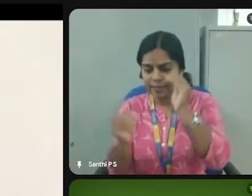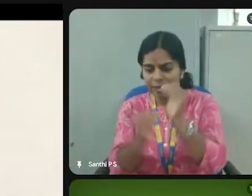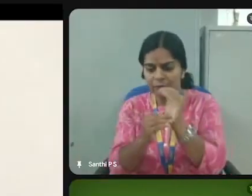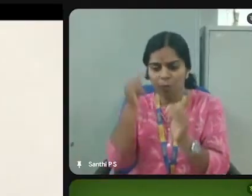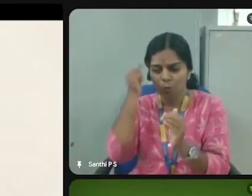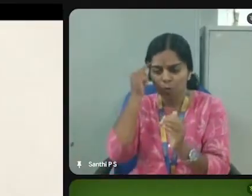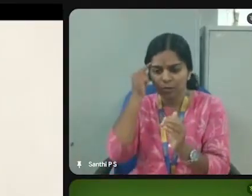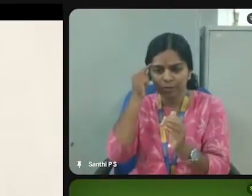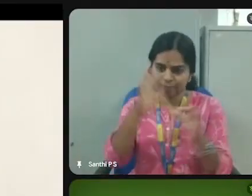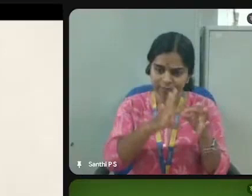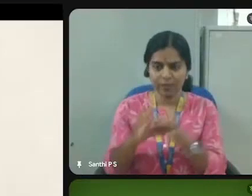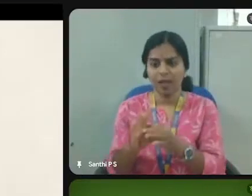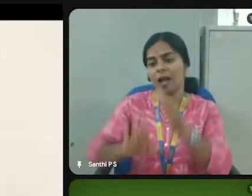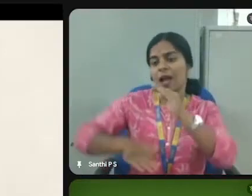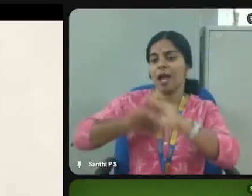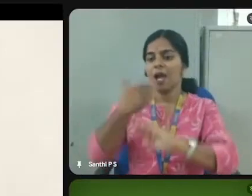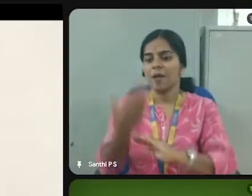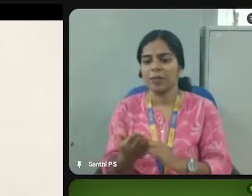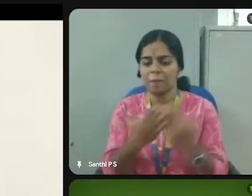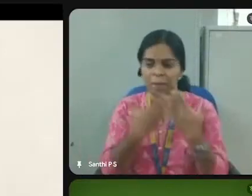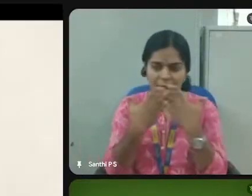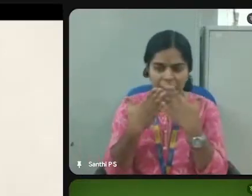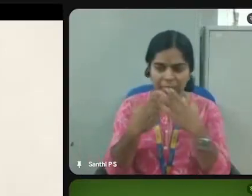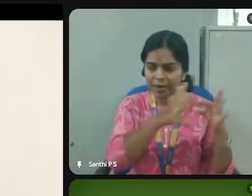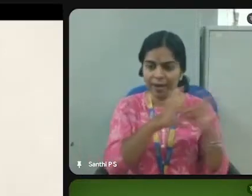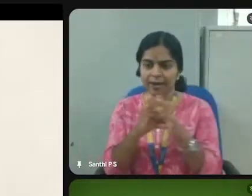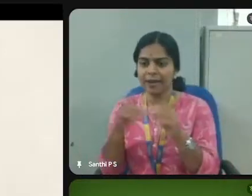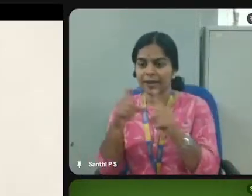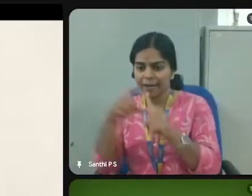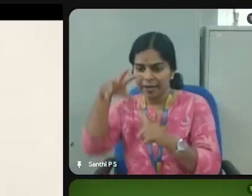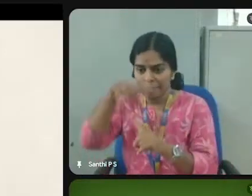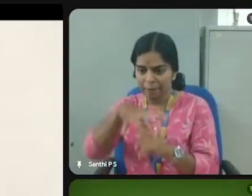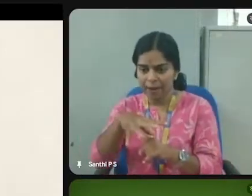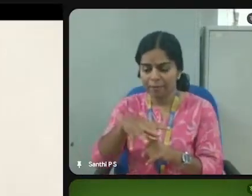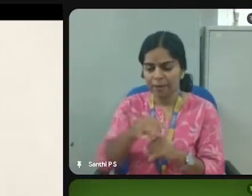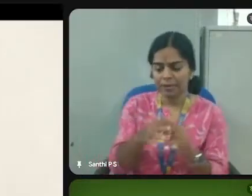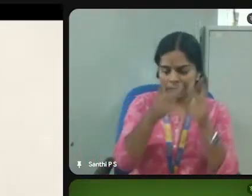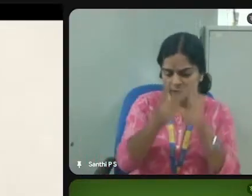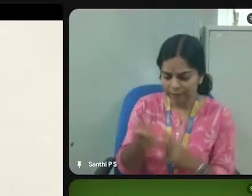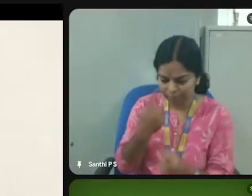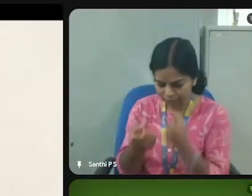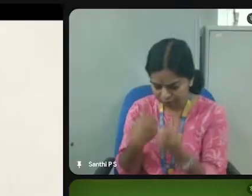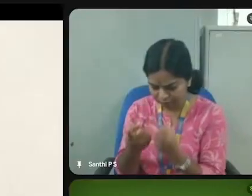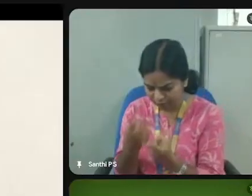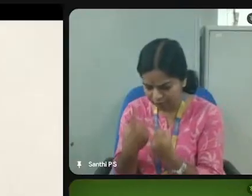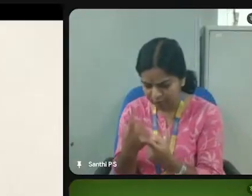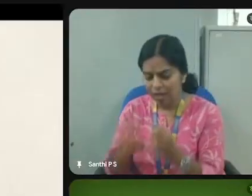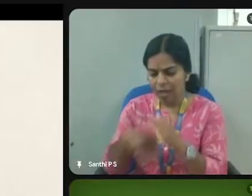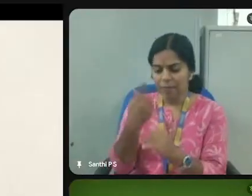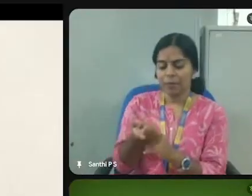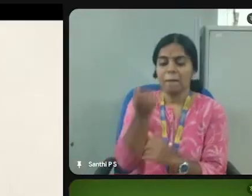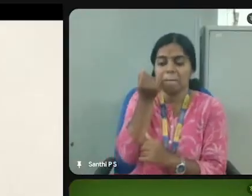നിലവാരം വരുന്നത്. അതിനുശേഷം പഠനവുമായി ബന്ധപ്പെട്ട മേഖലകളിലുള്ള ഡീറ്റെയിൽഡ് ആയിട്ടുള്ള അസസ്മെന്റ് നടത്തും. അപ്പോഴാണ് നമുക്ക് ഇവരുടെ